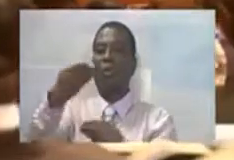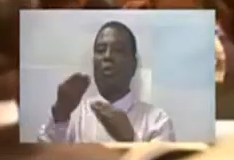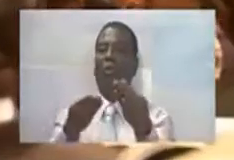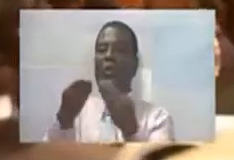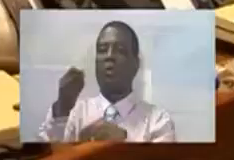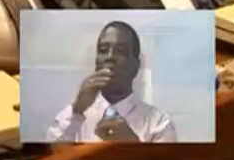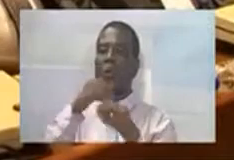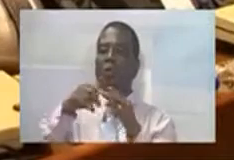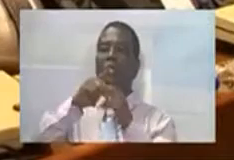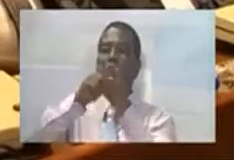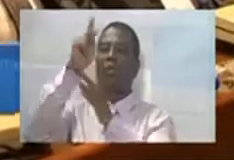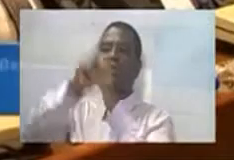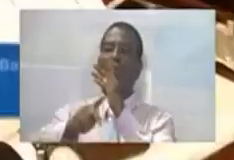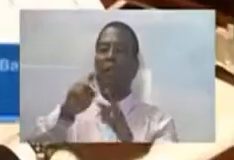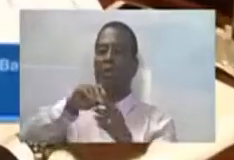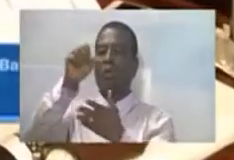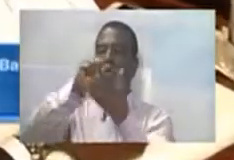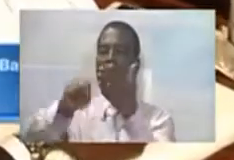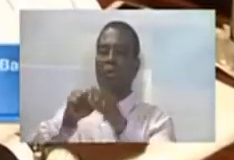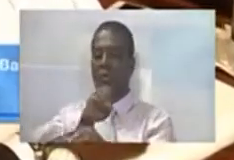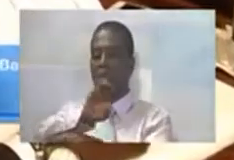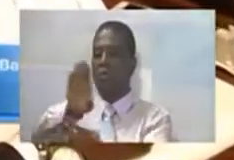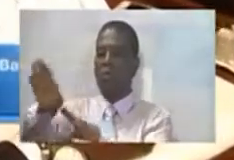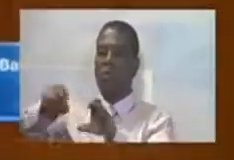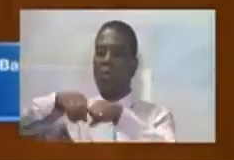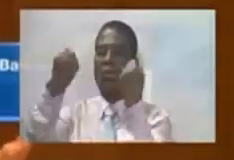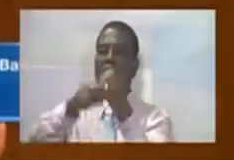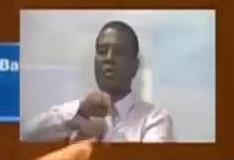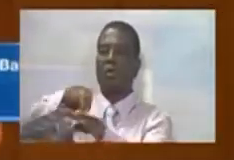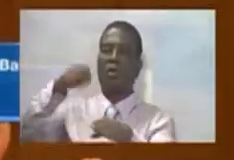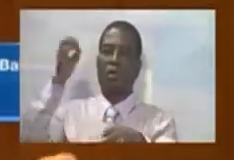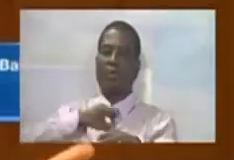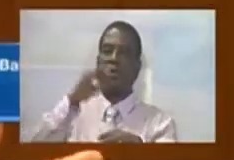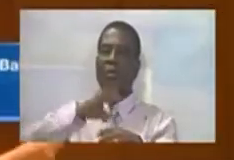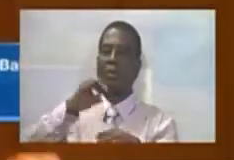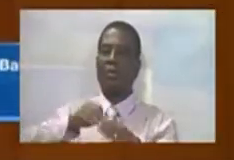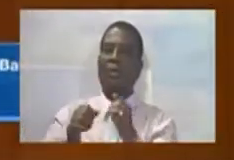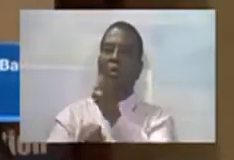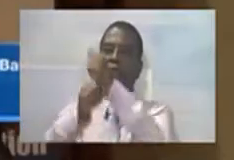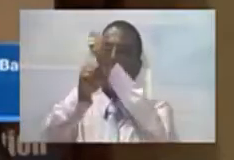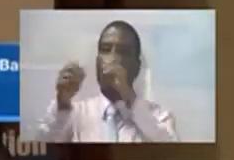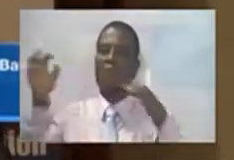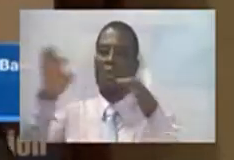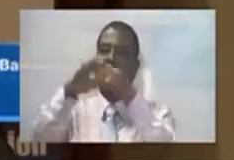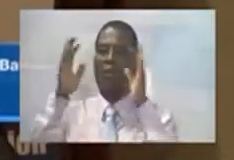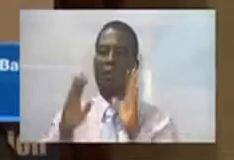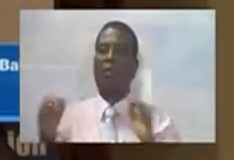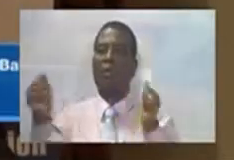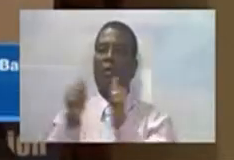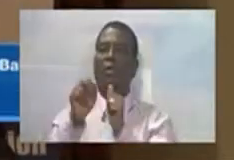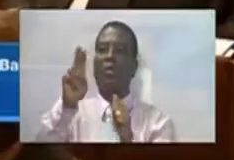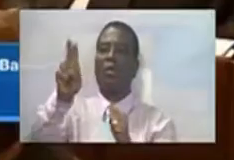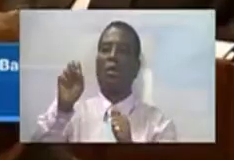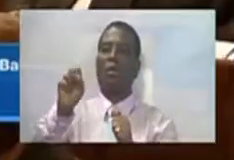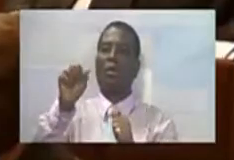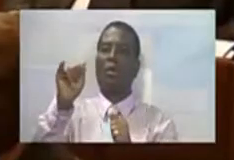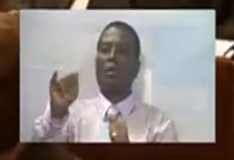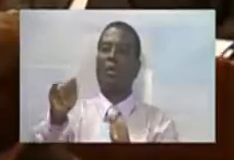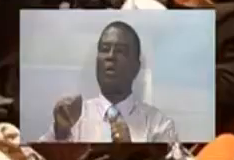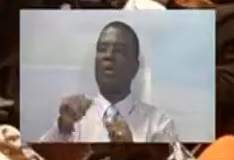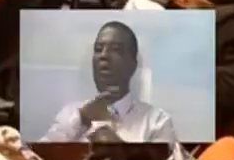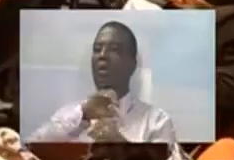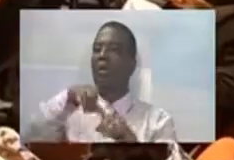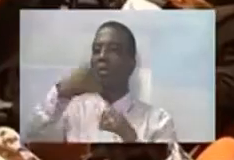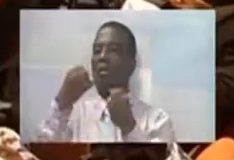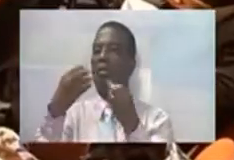au programme. Ce séminaire d'orientation de l'Assemblée nationale bénéficie du soutien de partenaires comme l'USAID, ONUFAM et